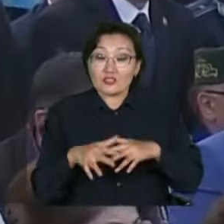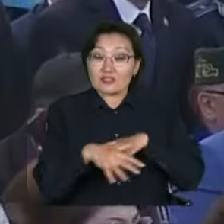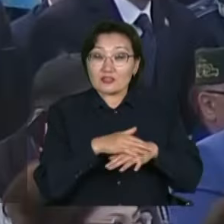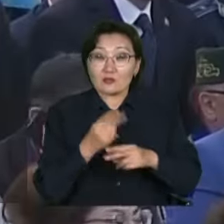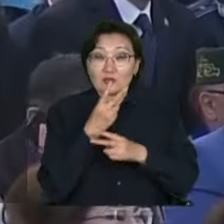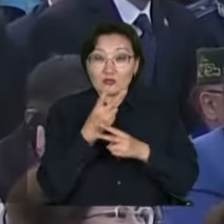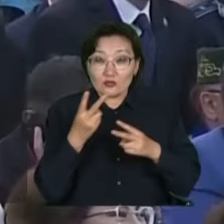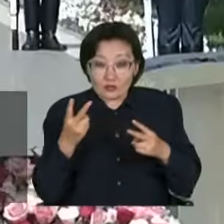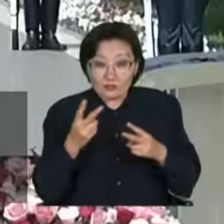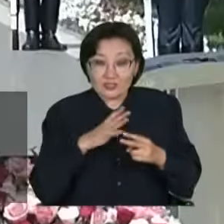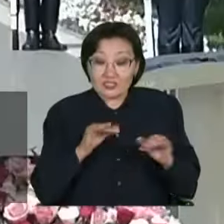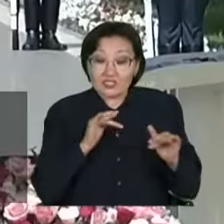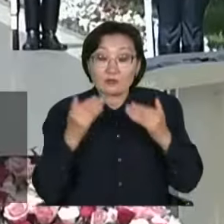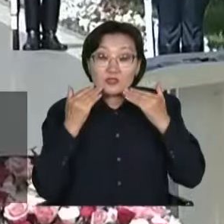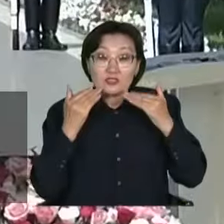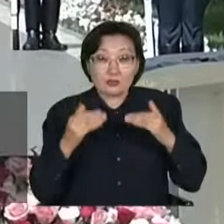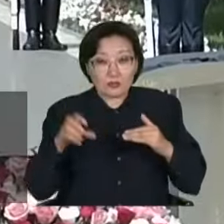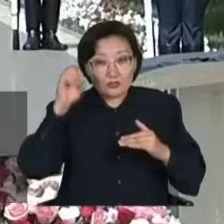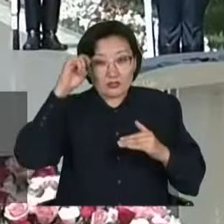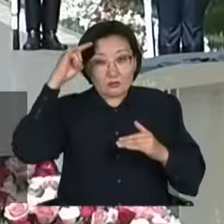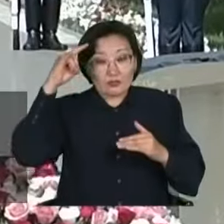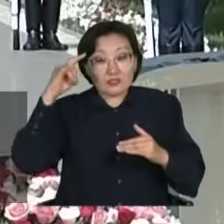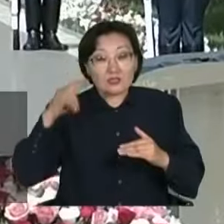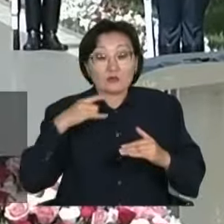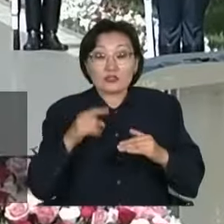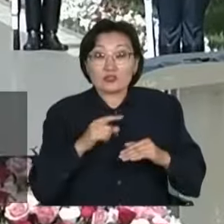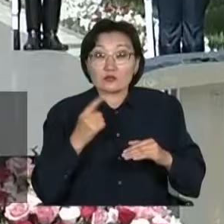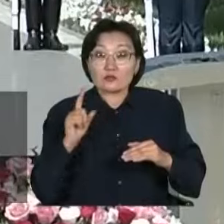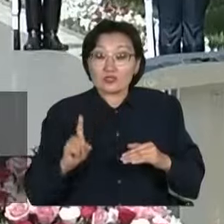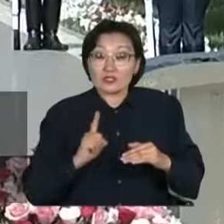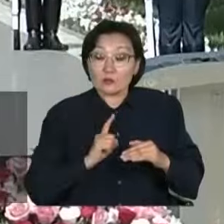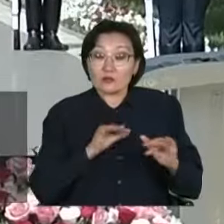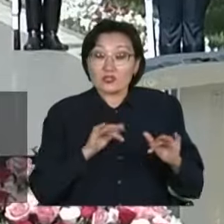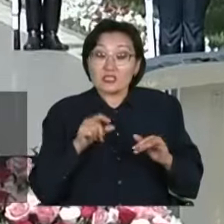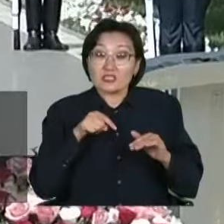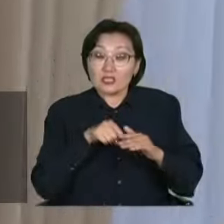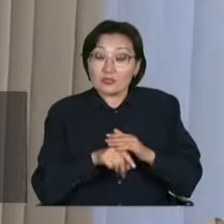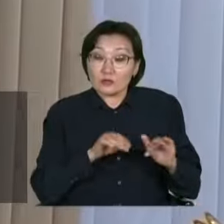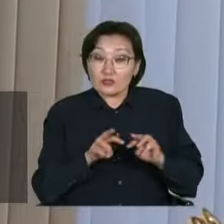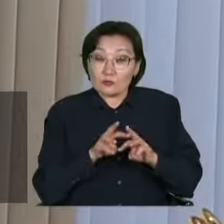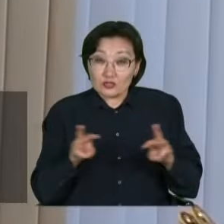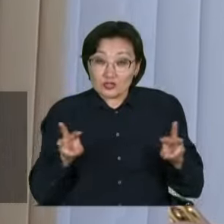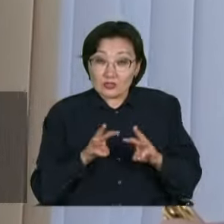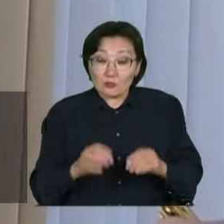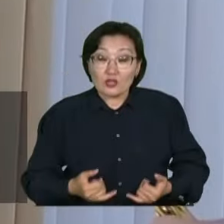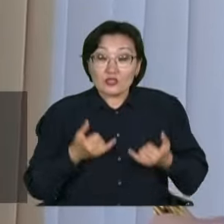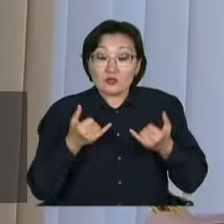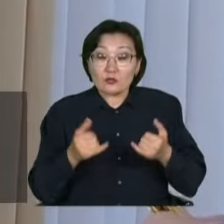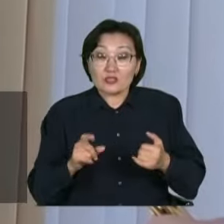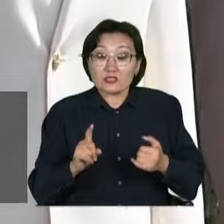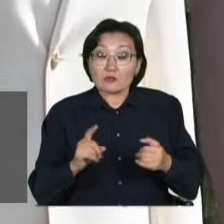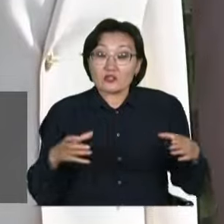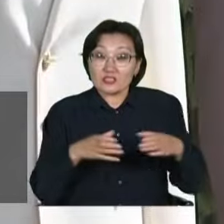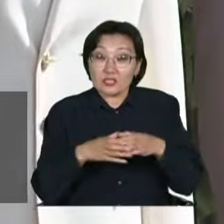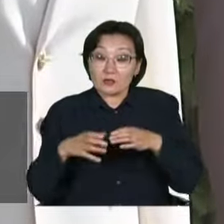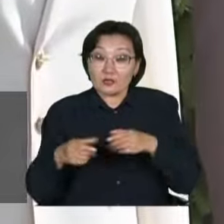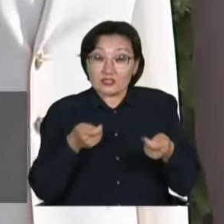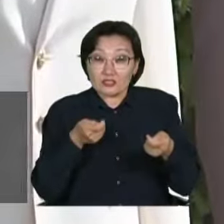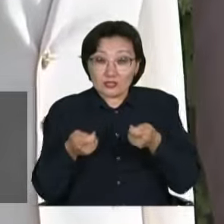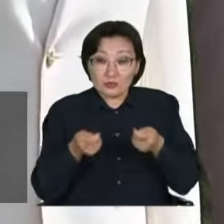ел таныды. Іс-шара соңында мемлекеттік күзет қызметі, қорғаныс және ішкі істер министрліктерінің құрмет қарауылы роталары